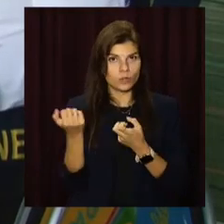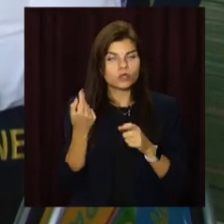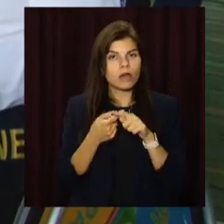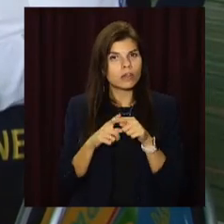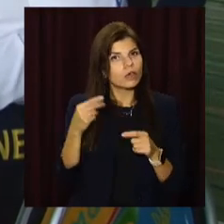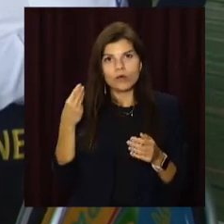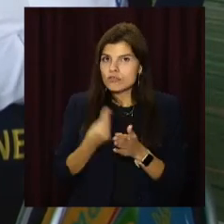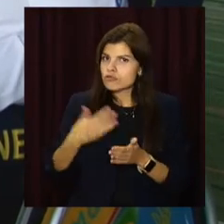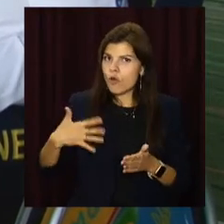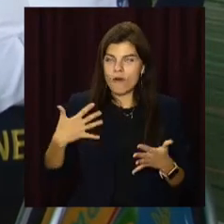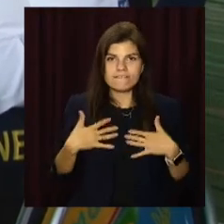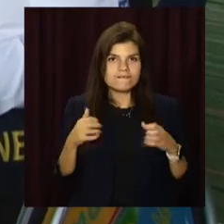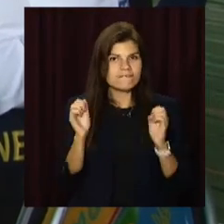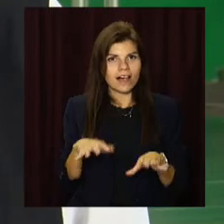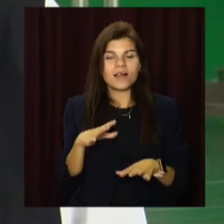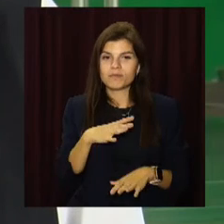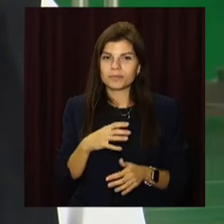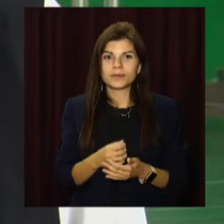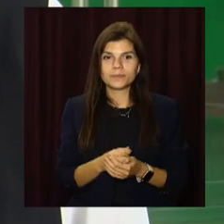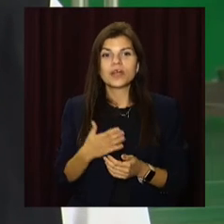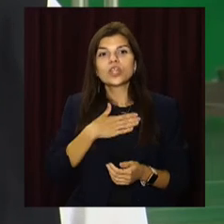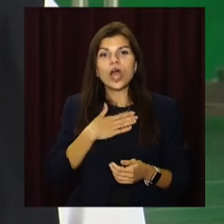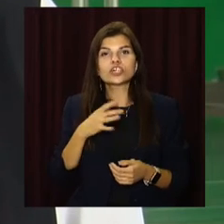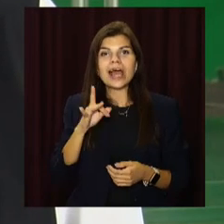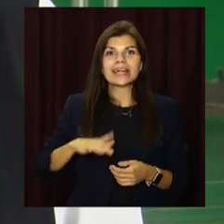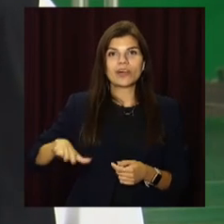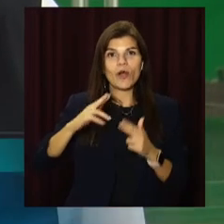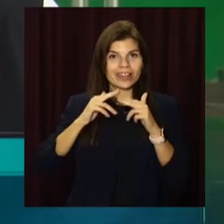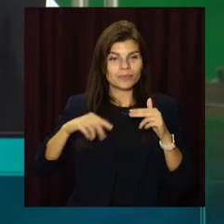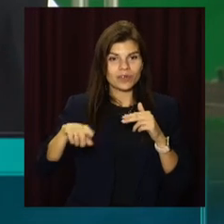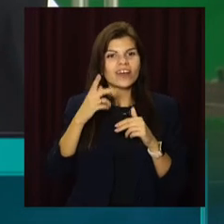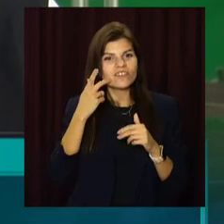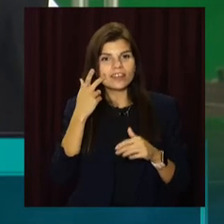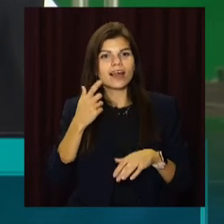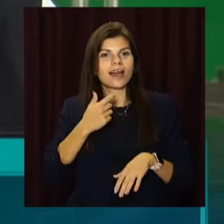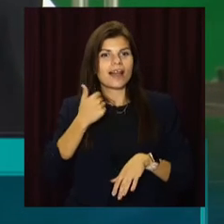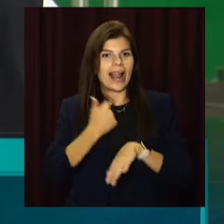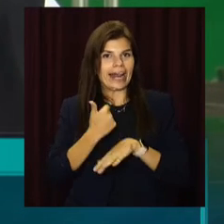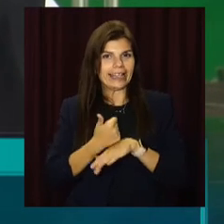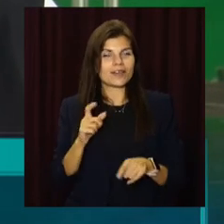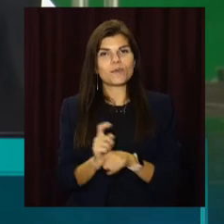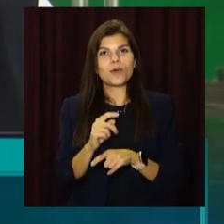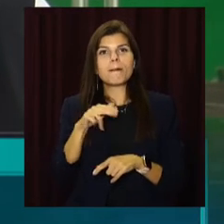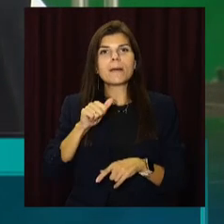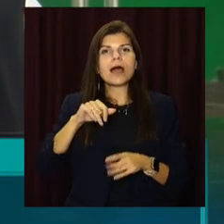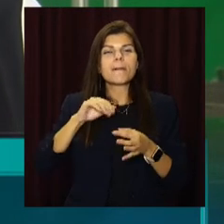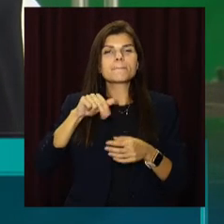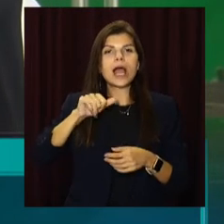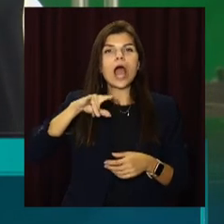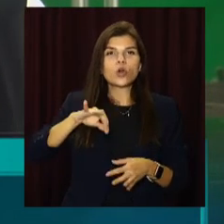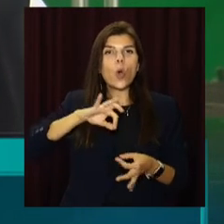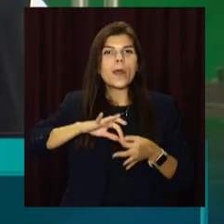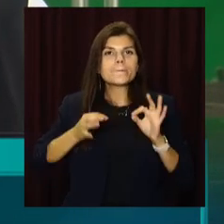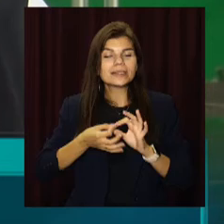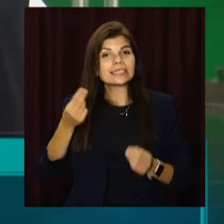дорогого коштує, заявляють фахівці. Наш регіон Дніпропетровський завжди лідер в паралімпійському движенні. І на цих паралімпійських